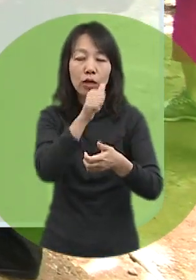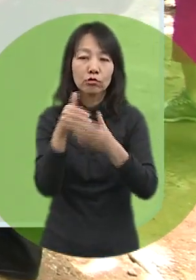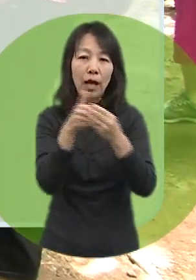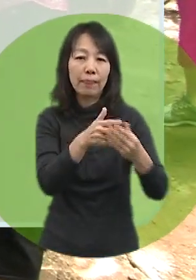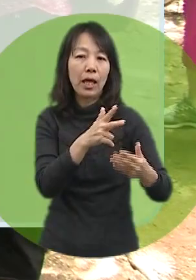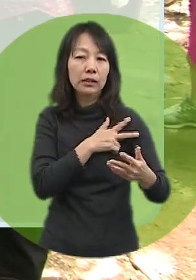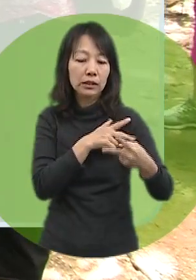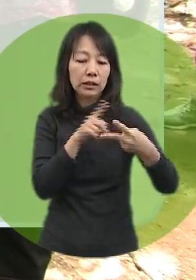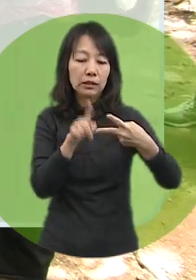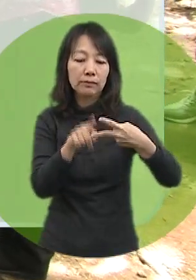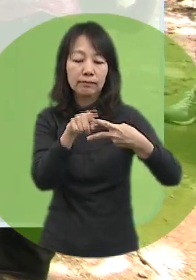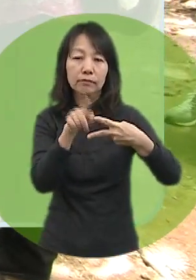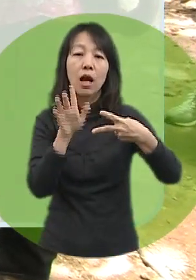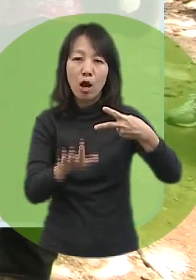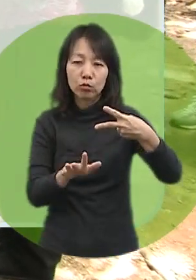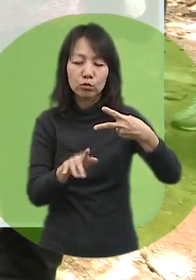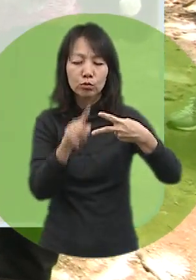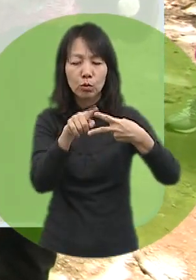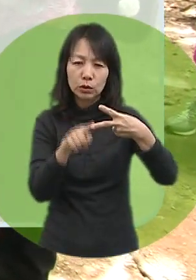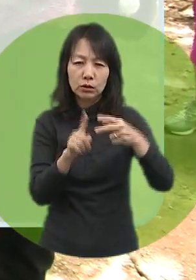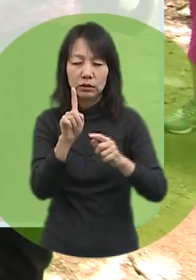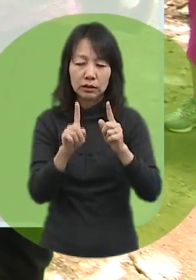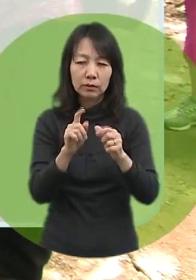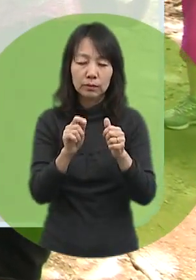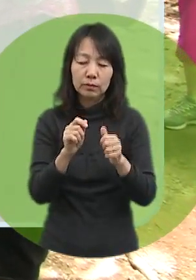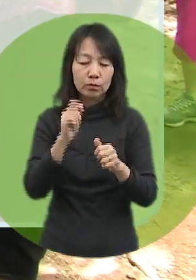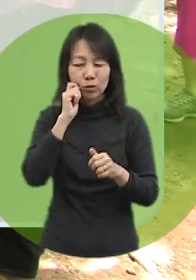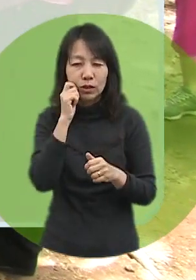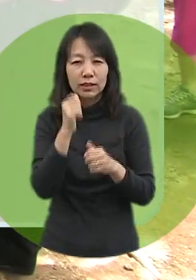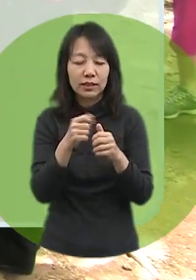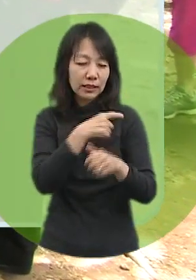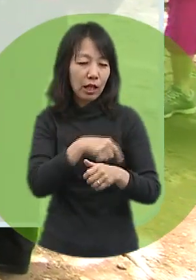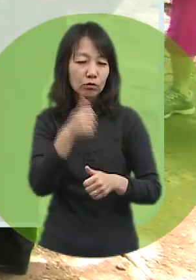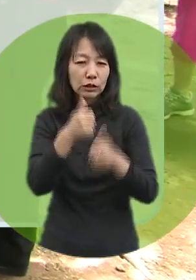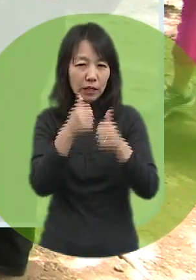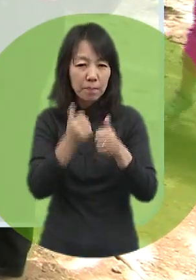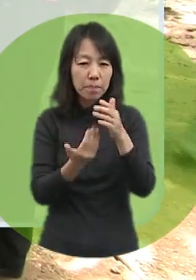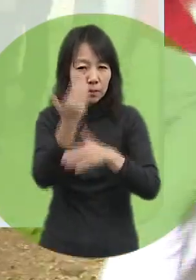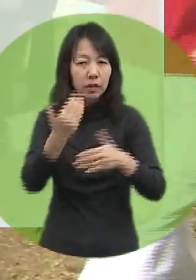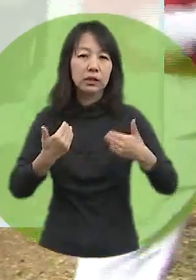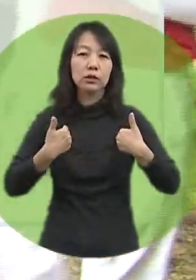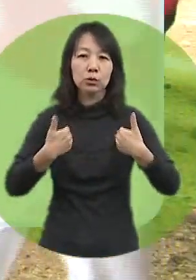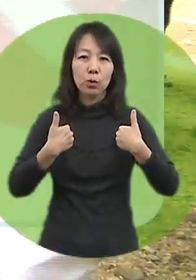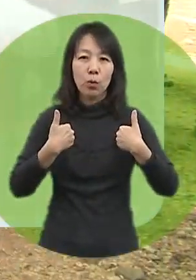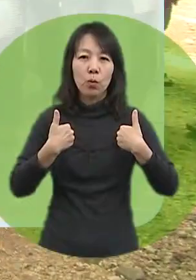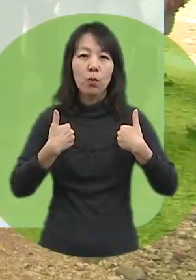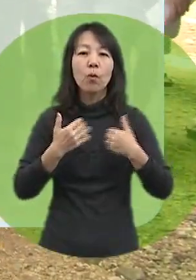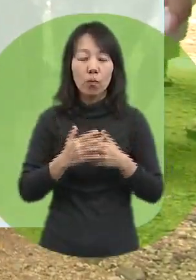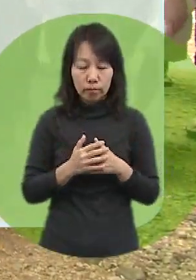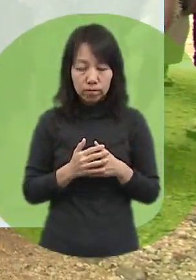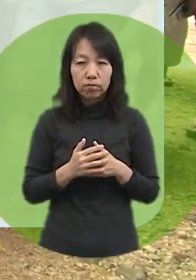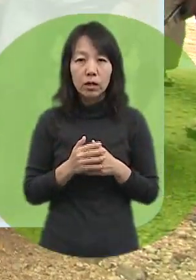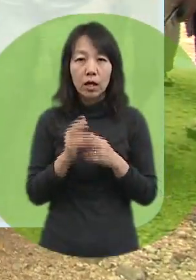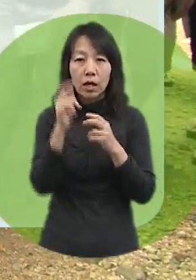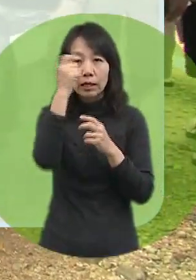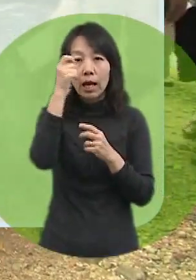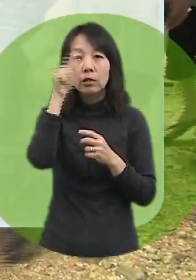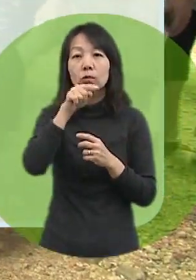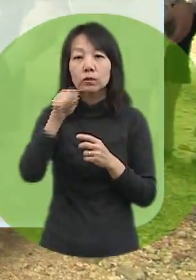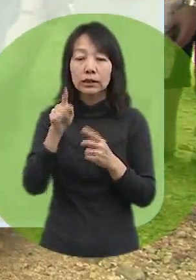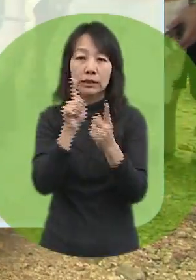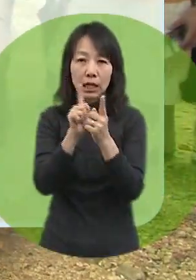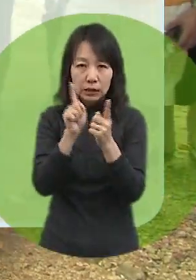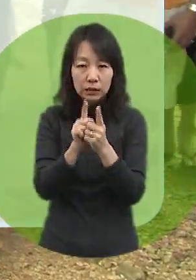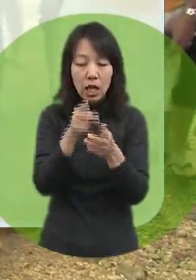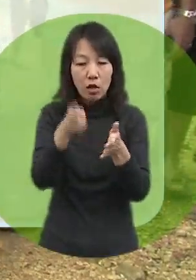が、どちらも難関である資格試験に合格しなければなりません。ちなみに外国人に対して旅